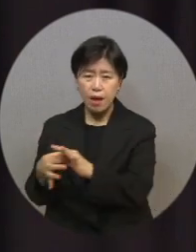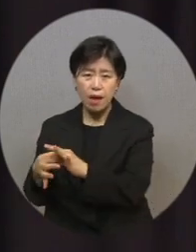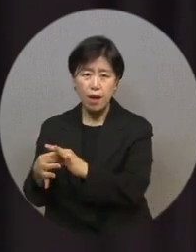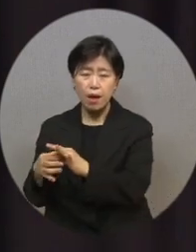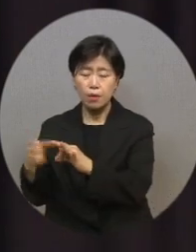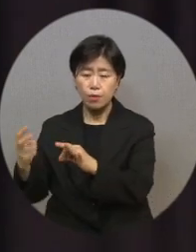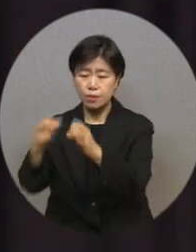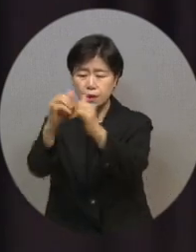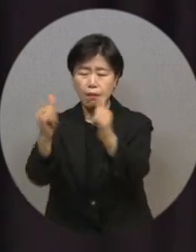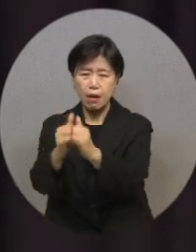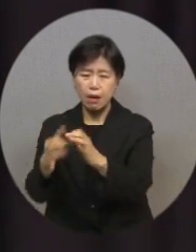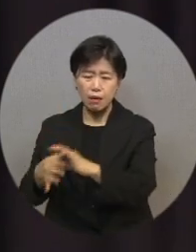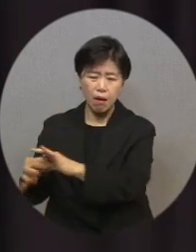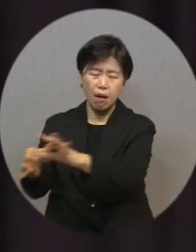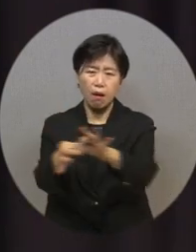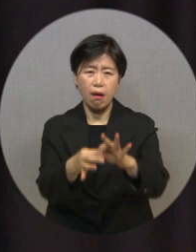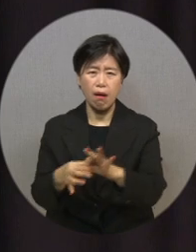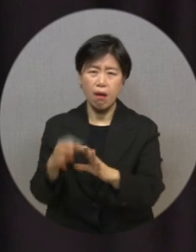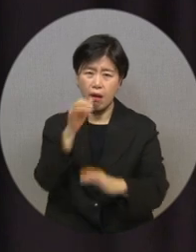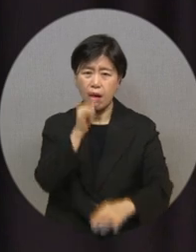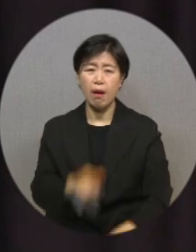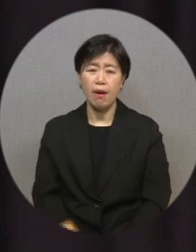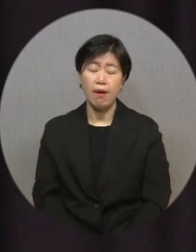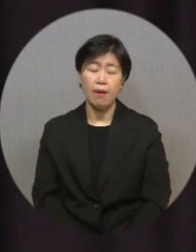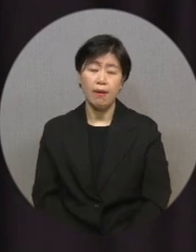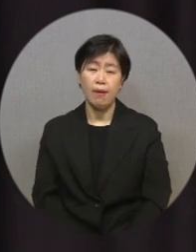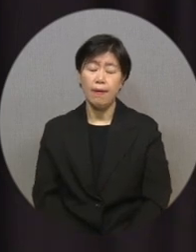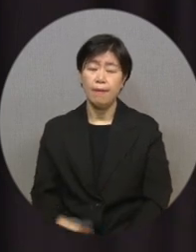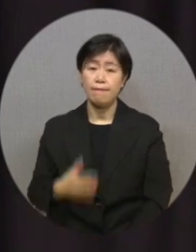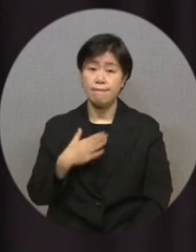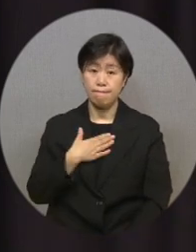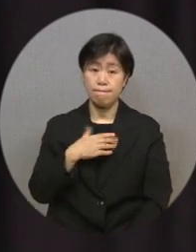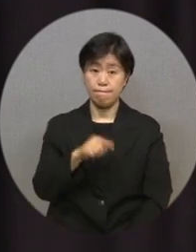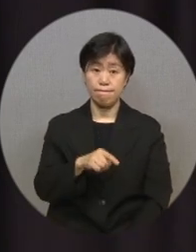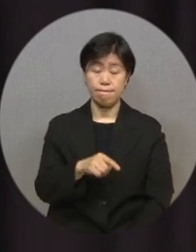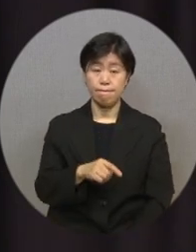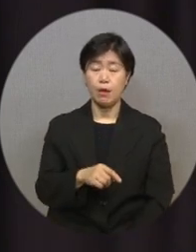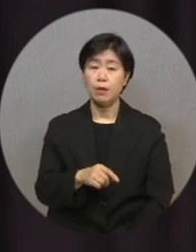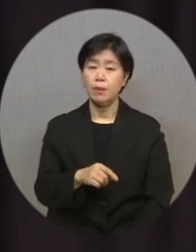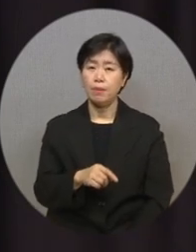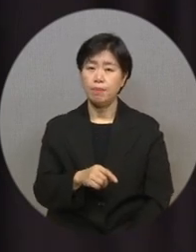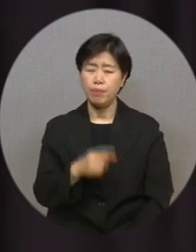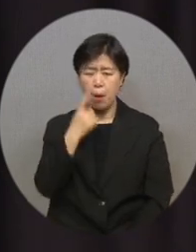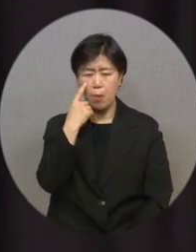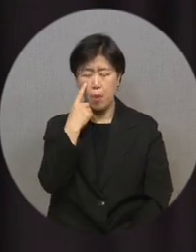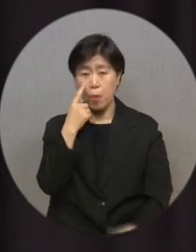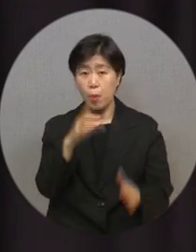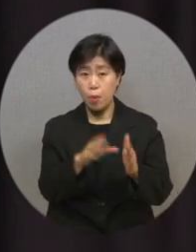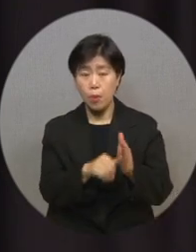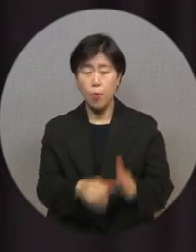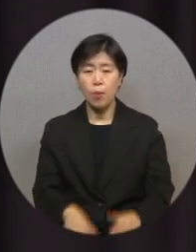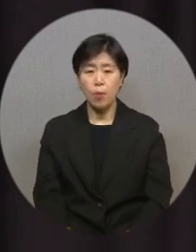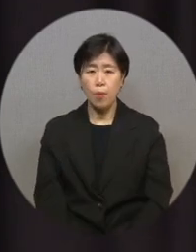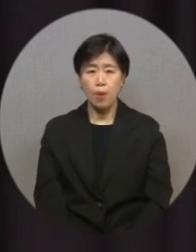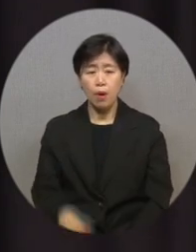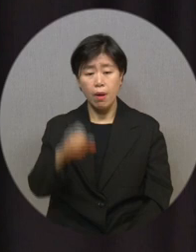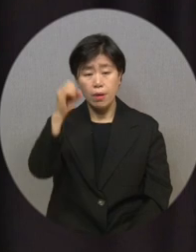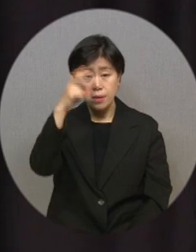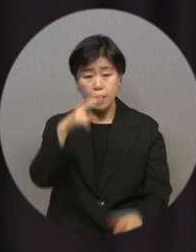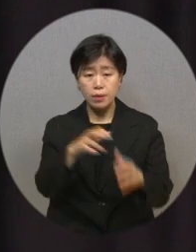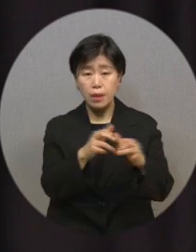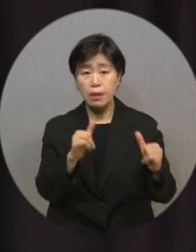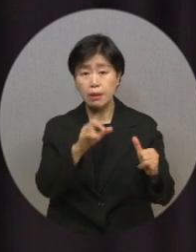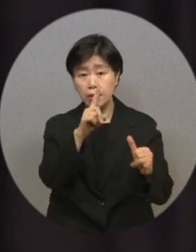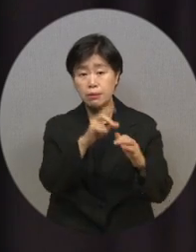아마 저도 이제 공단 생활 30년 하면서 장애인 한 분 한 분 고용이 그냥 단순하게 그분에게 직업을 준다라는